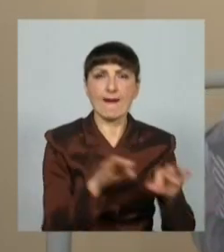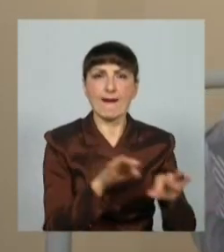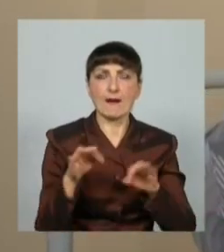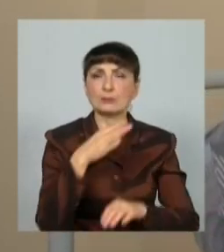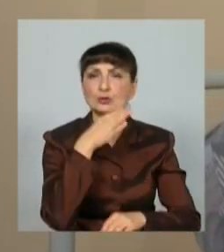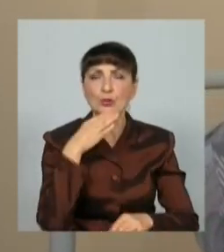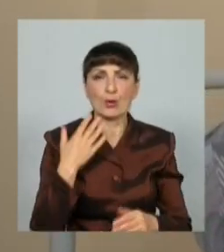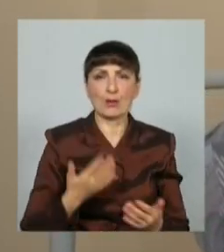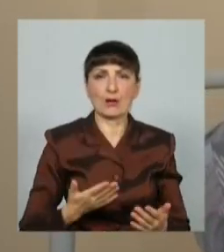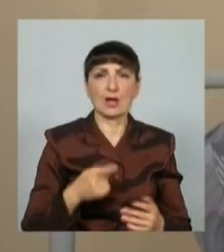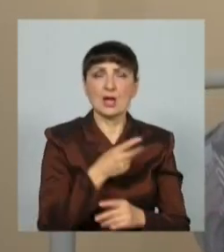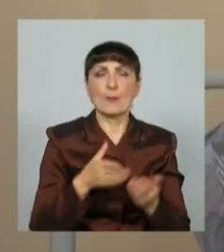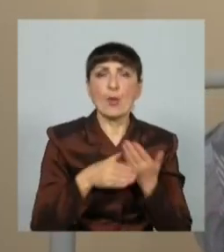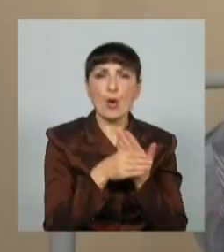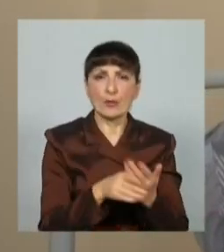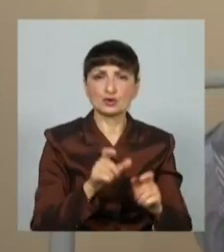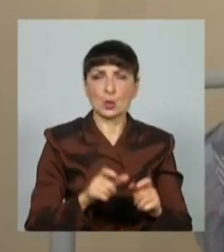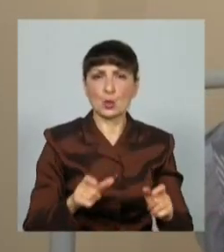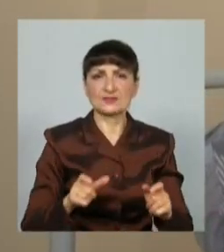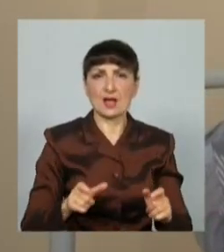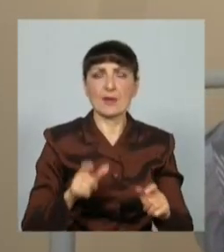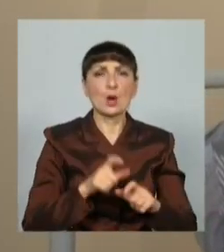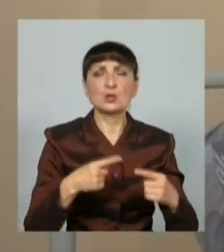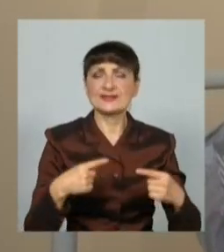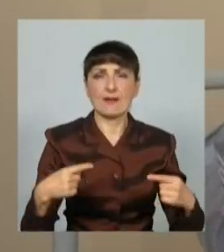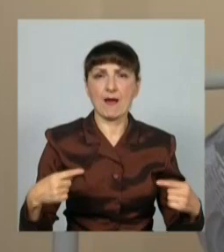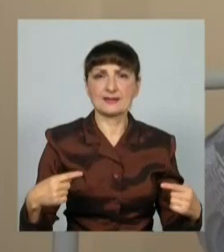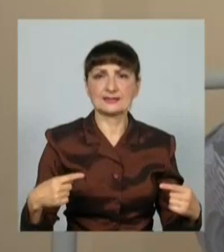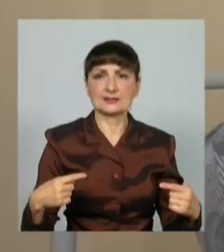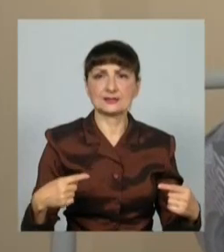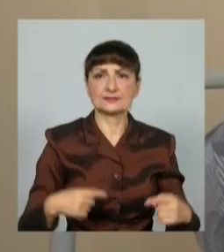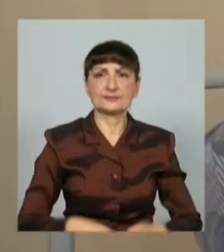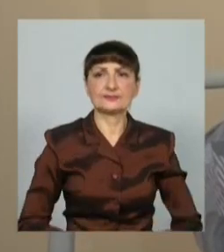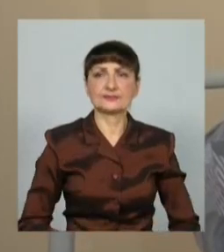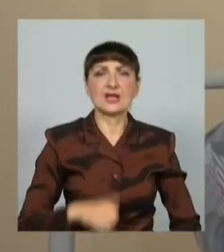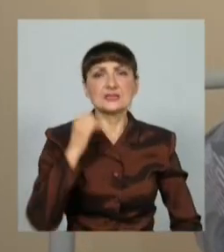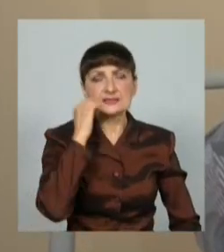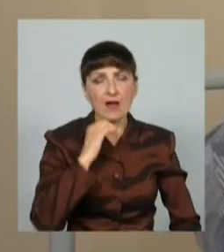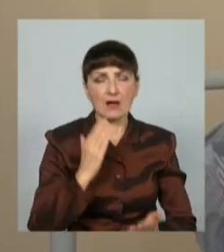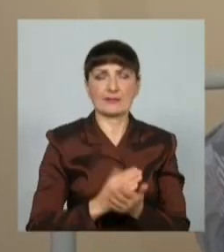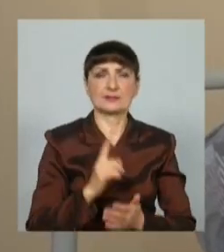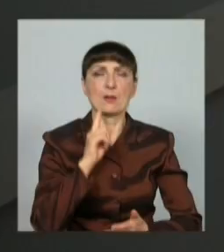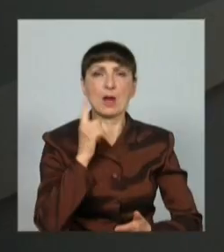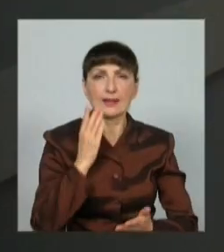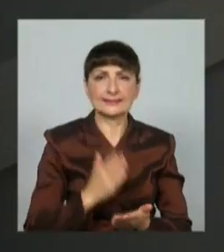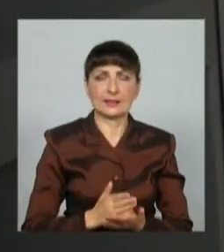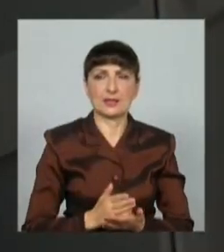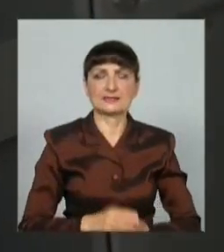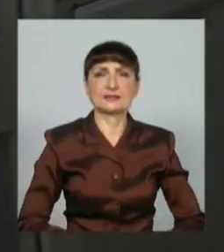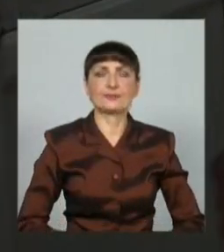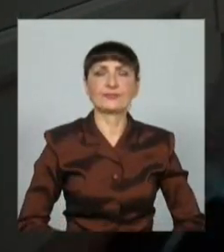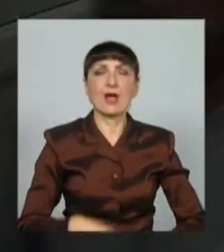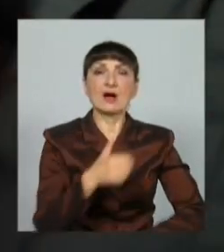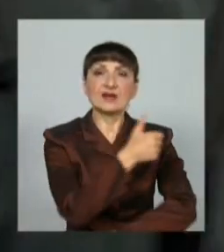выходят люди, им оказывают помощь. Люди разные, и старые, и молодые. Лучше